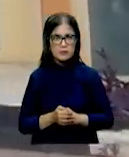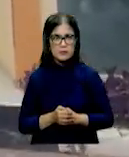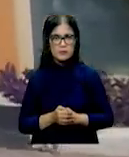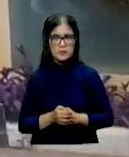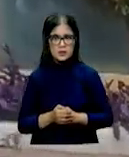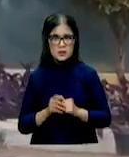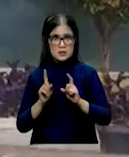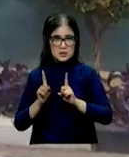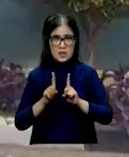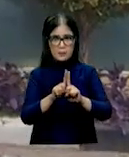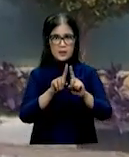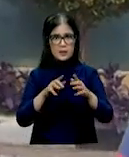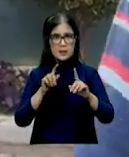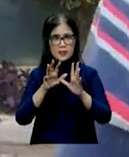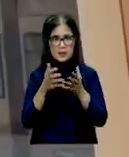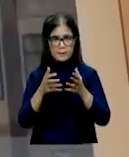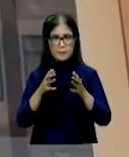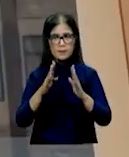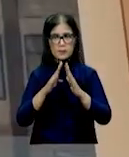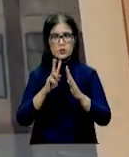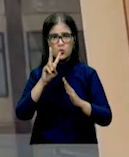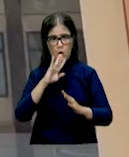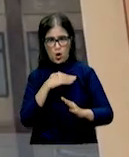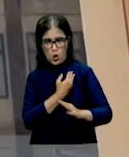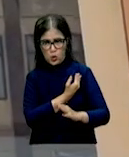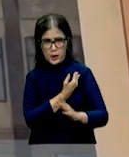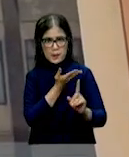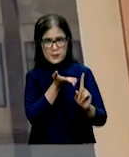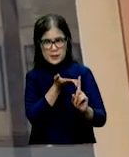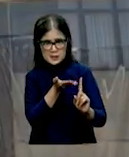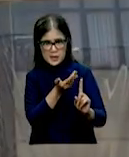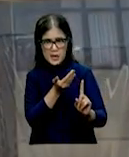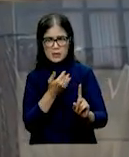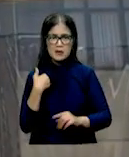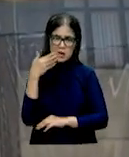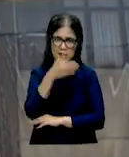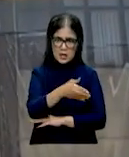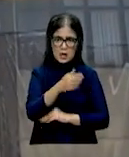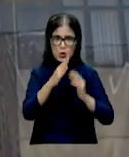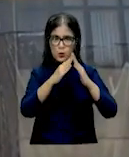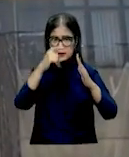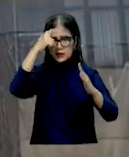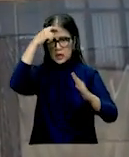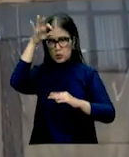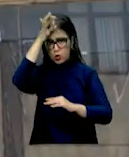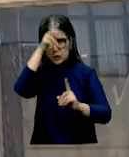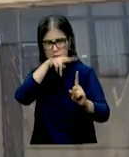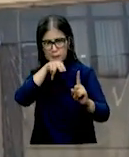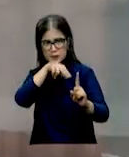Didampingi kuasa hukumnya, dua korban dugaan pelecehan seksual menjalani pemeriksaan psikologi di Rumah Sakit Polri Kramat Jati, Jakarta Timur.